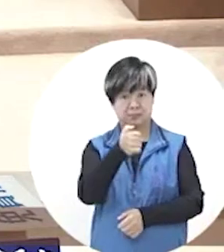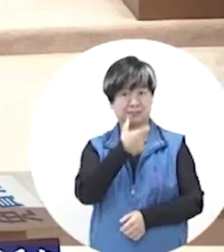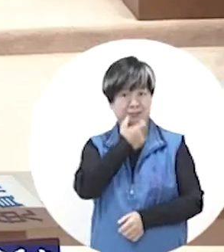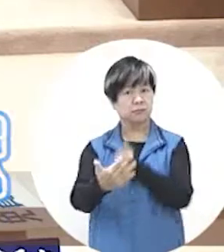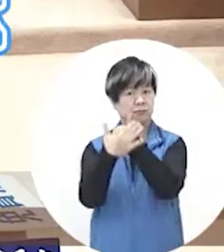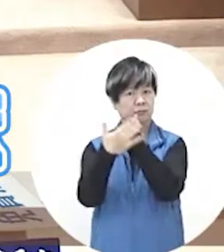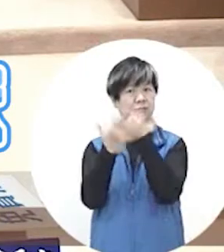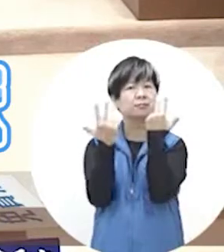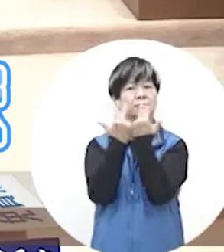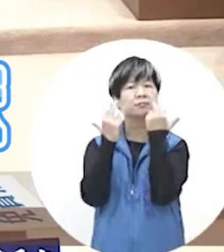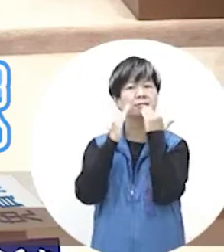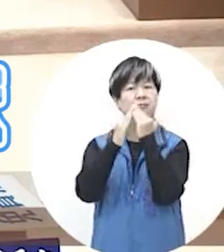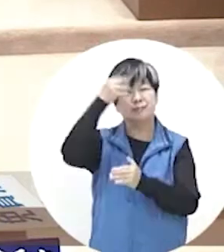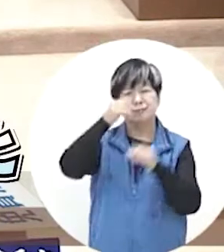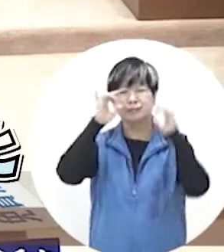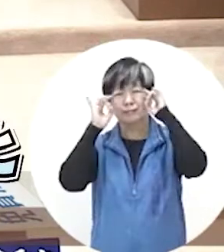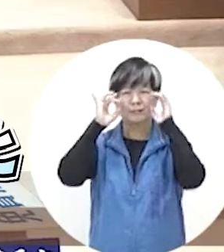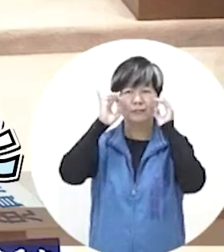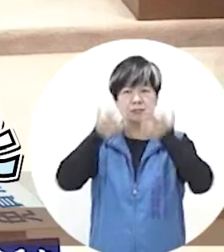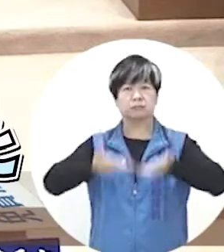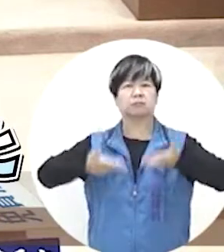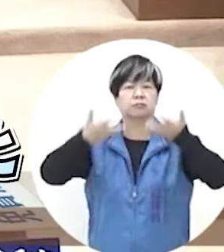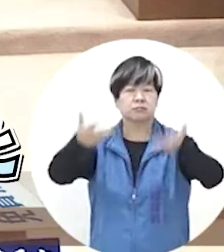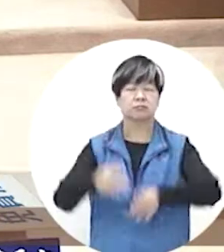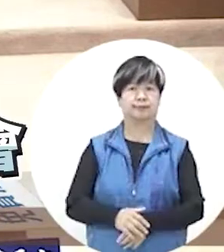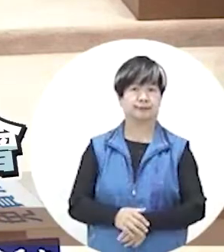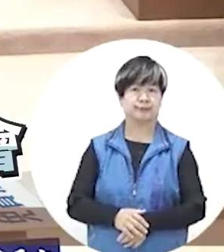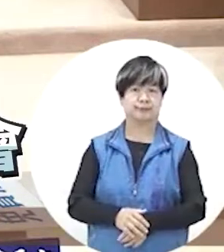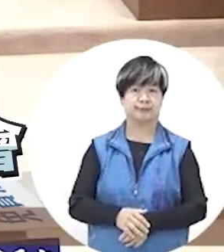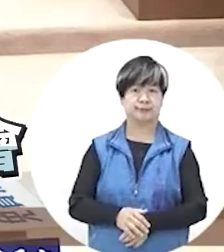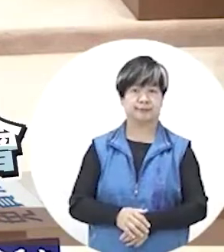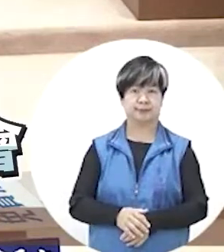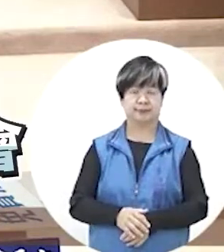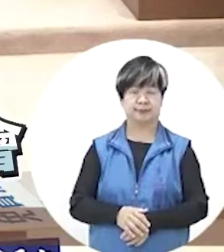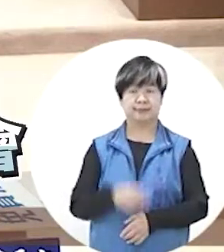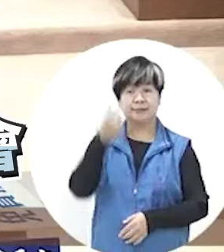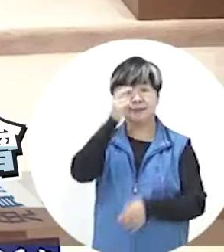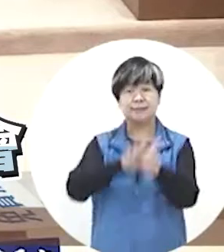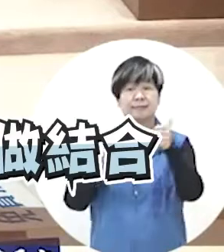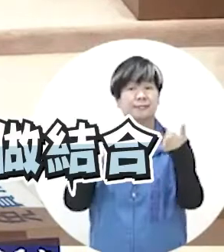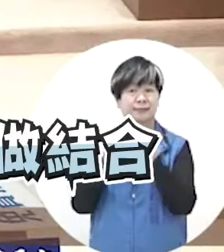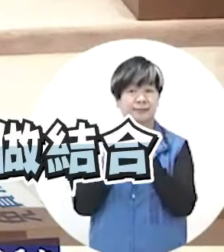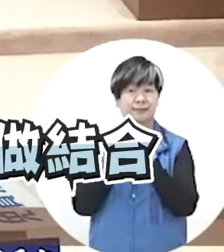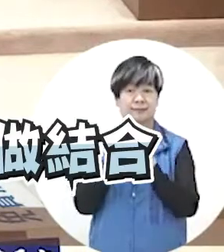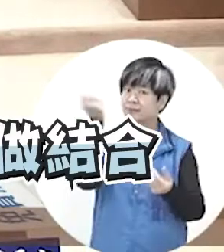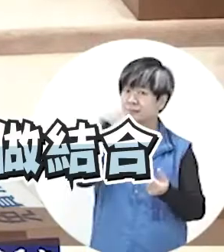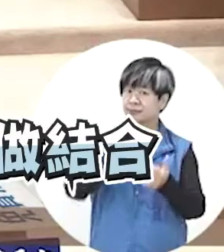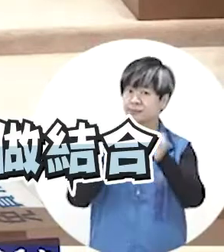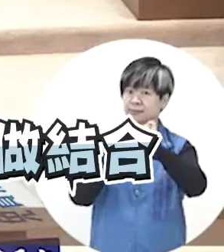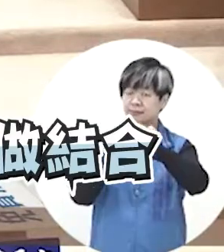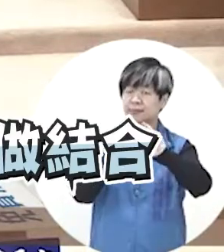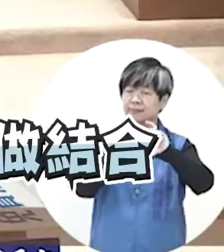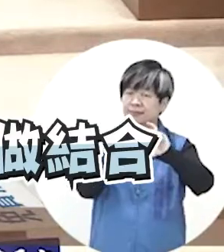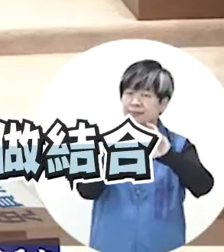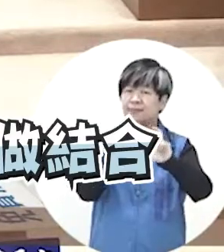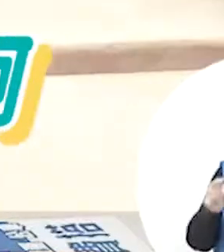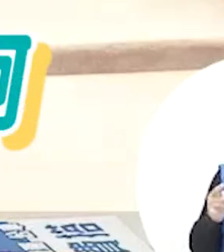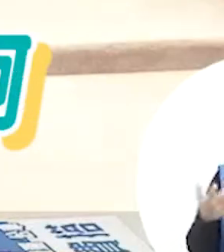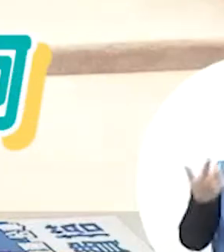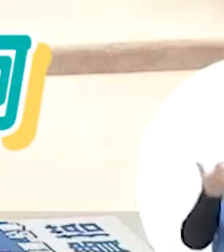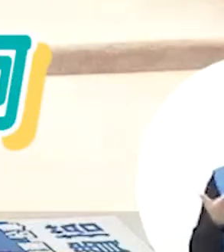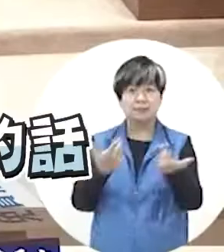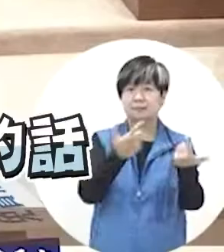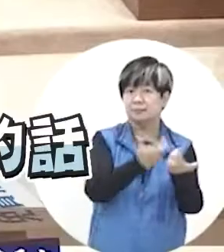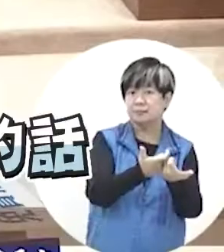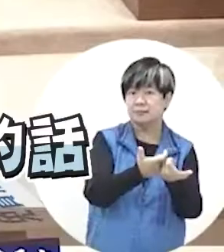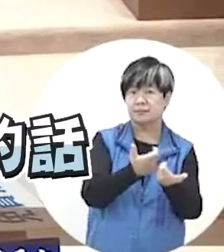新北市活跃老化的贡献，而不要让慈济被污名化。我觉得像比如说那些管委会，他能不能跟慈济这种单位做结合？我们要